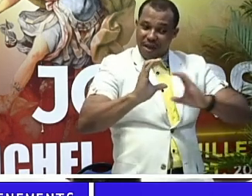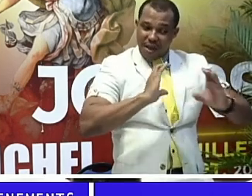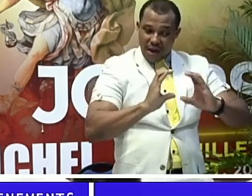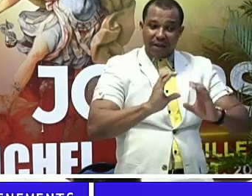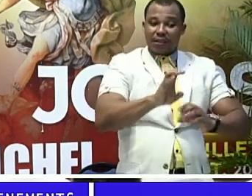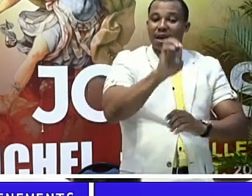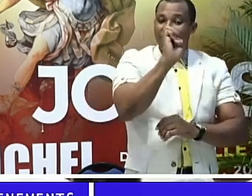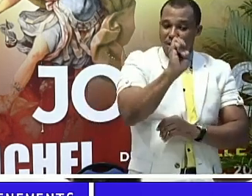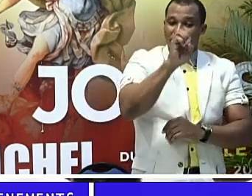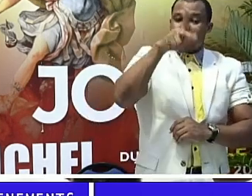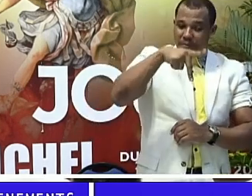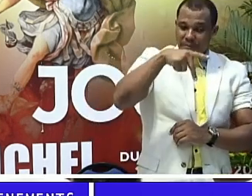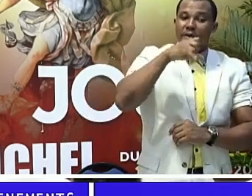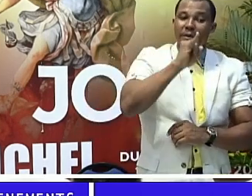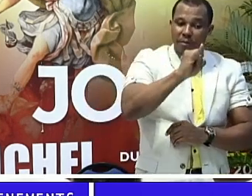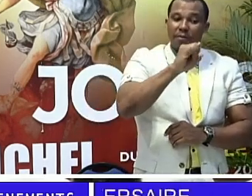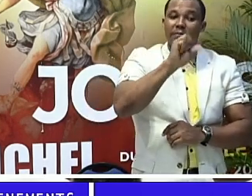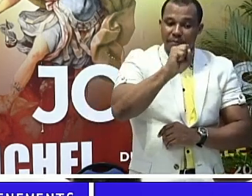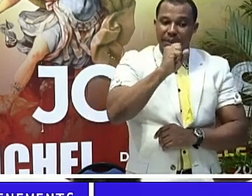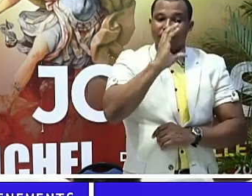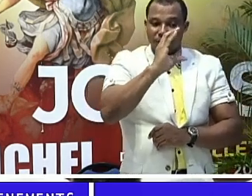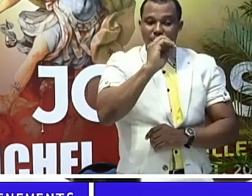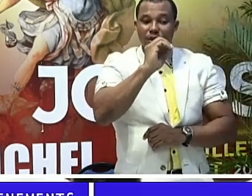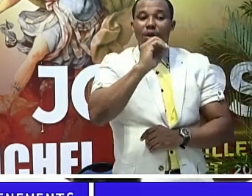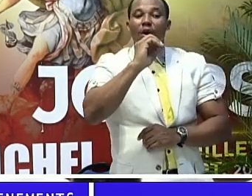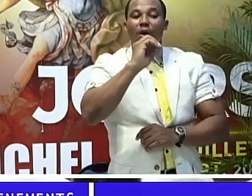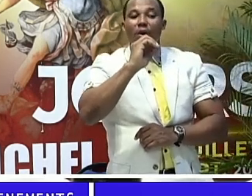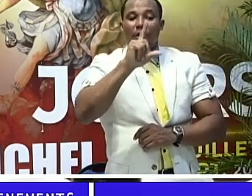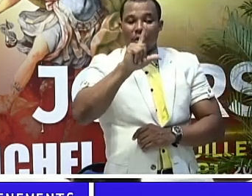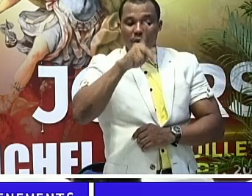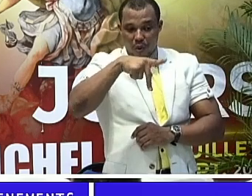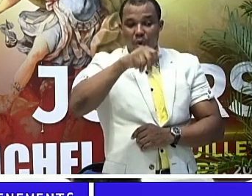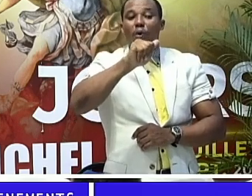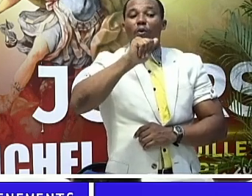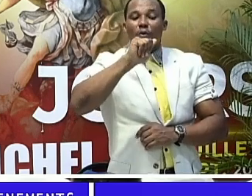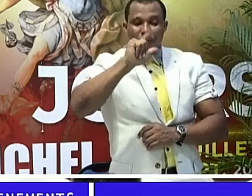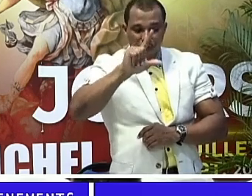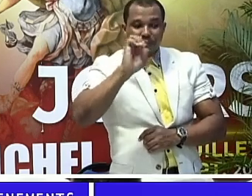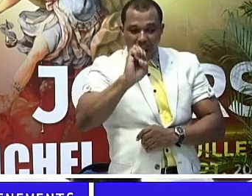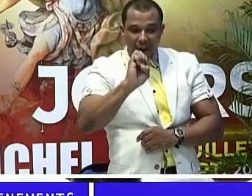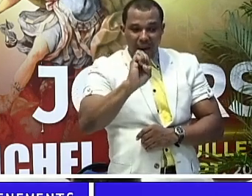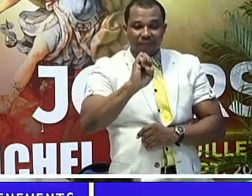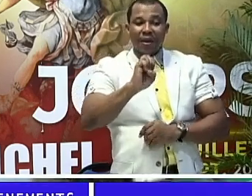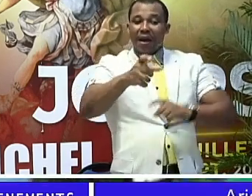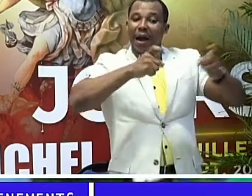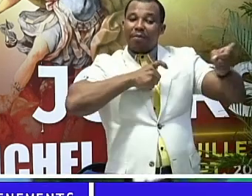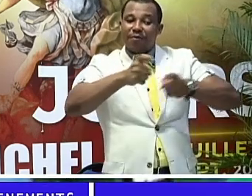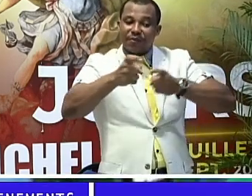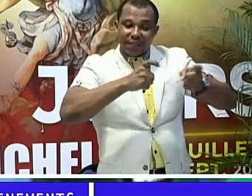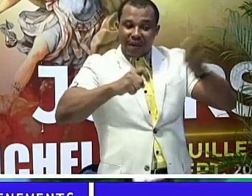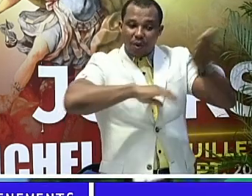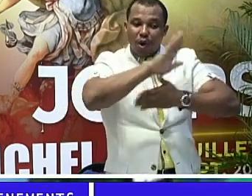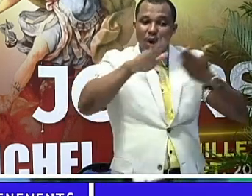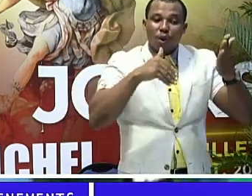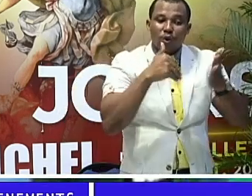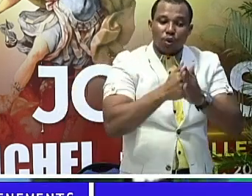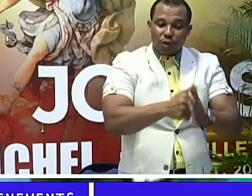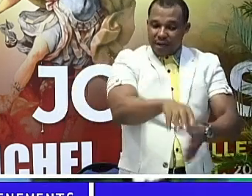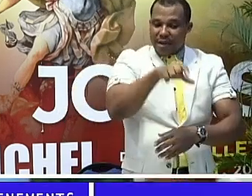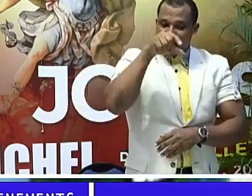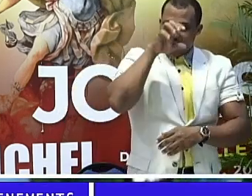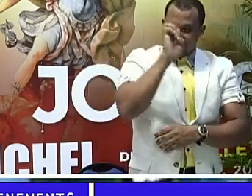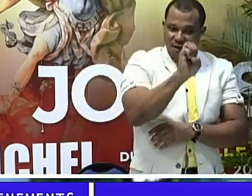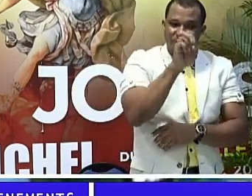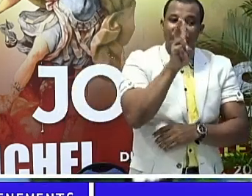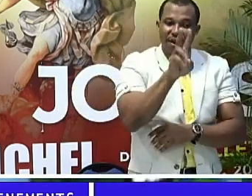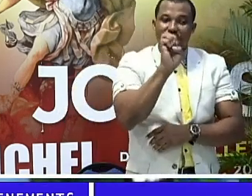c'est Monseigneur Loné Saturné, qui c'est archevêque du Cap Haïtien, qui dirige lui avec tout évêque. C'est